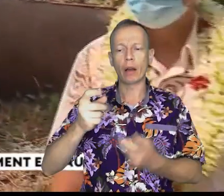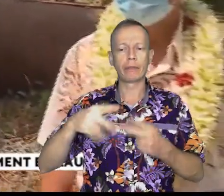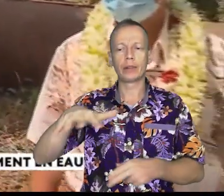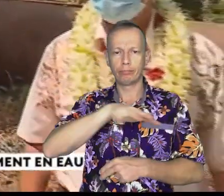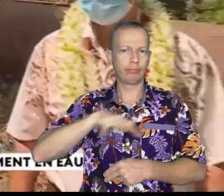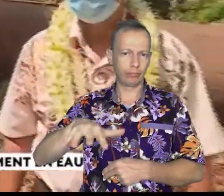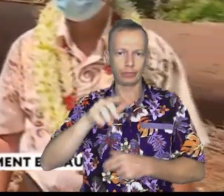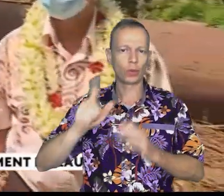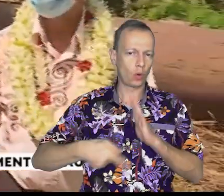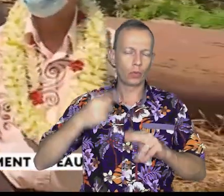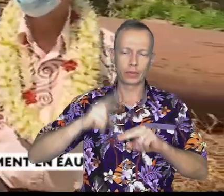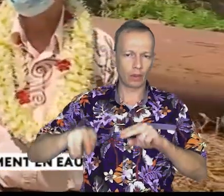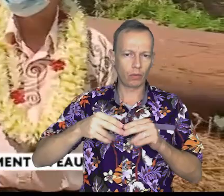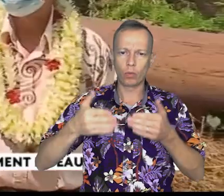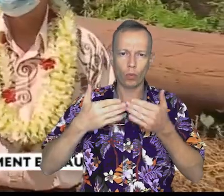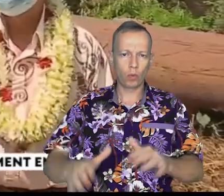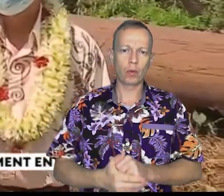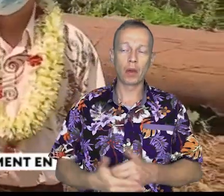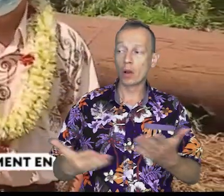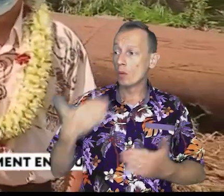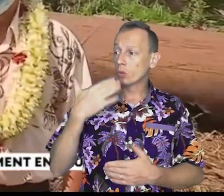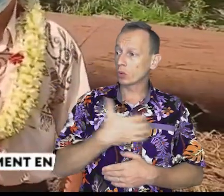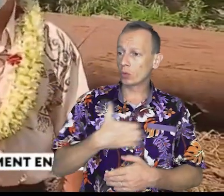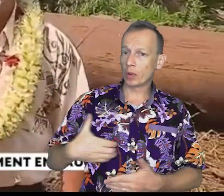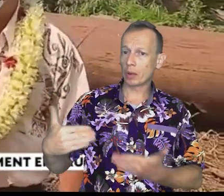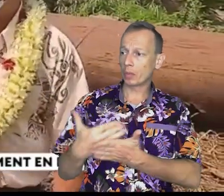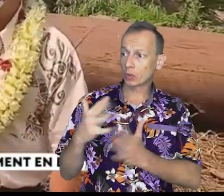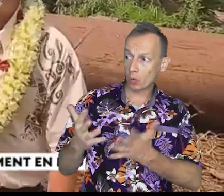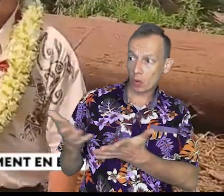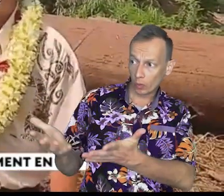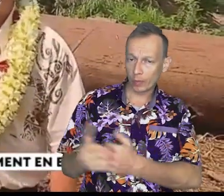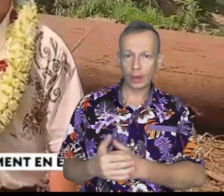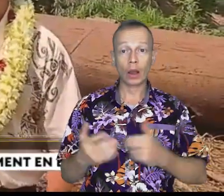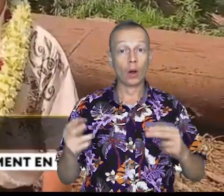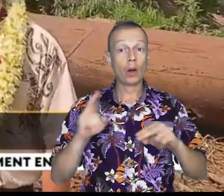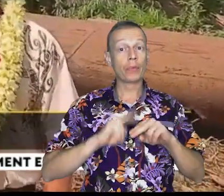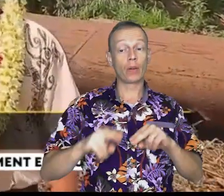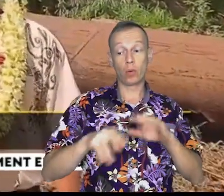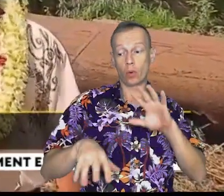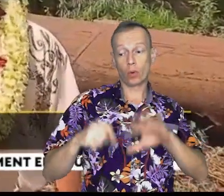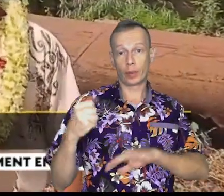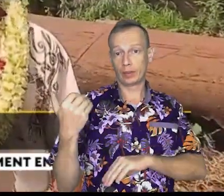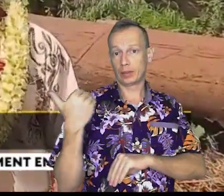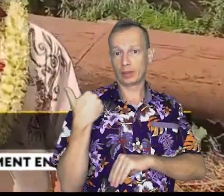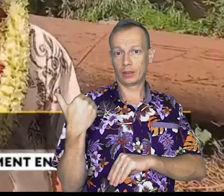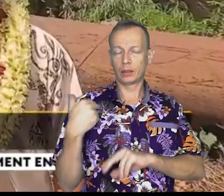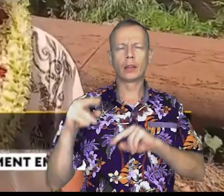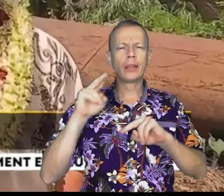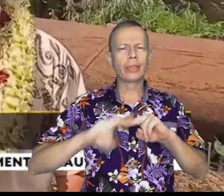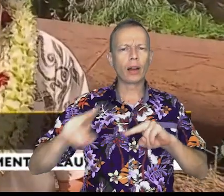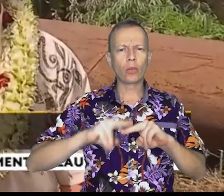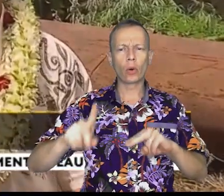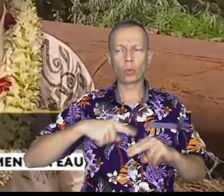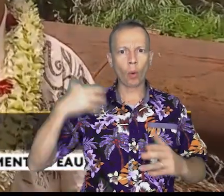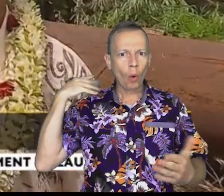Tavana Yorana, comment se passent ces travaux ? – Alors les travaux viennent de reprendre et ce sont des travaux que nous